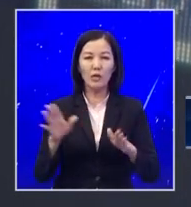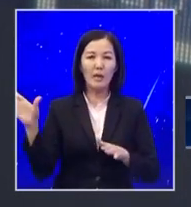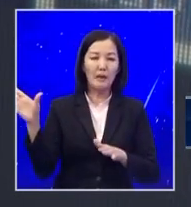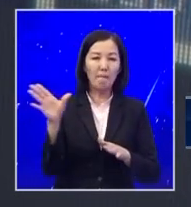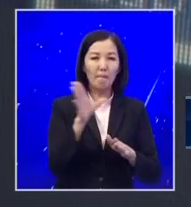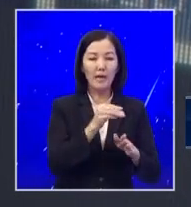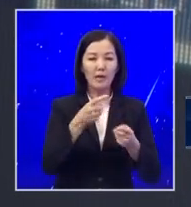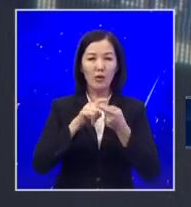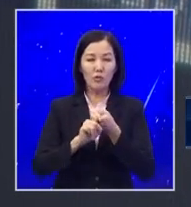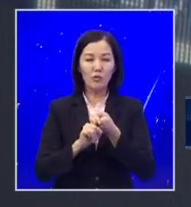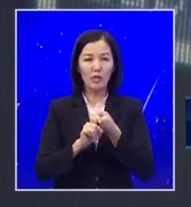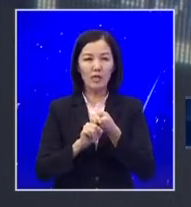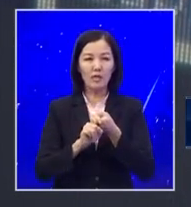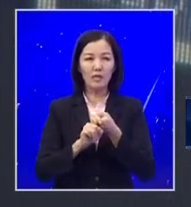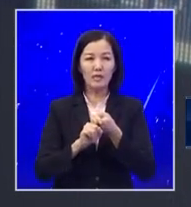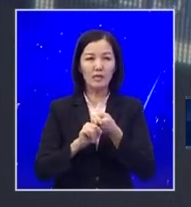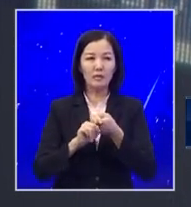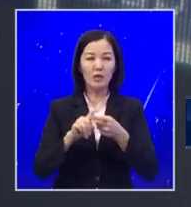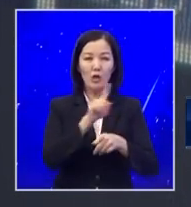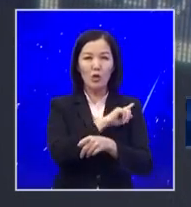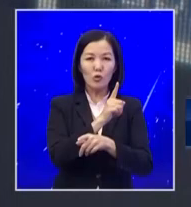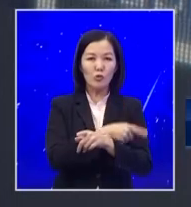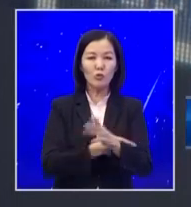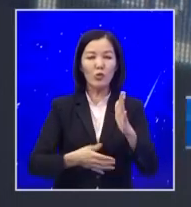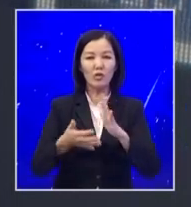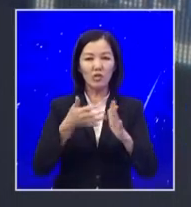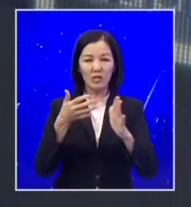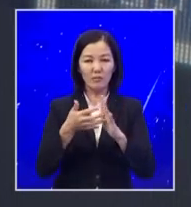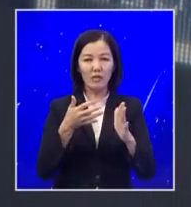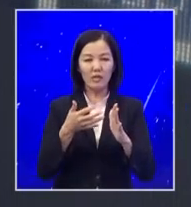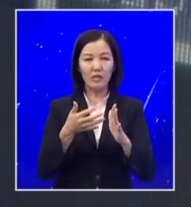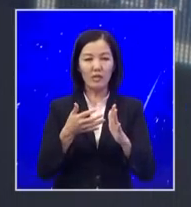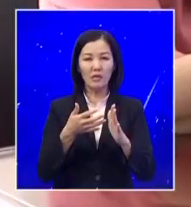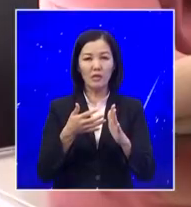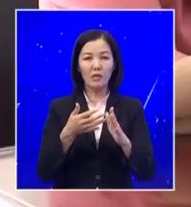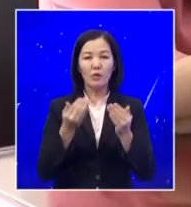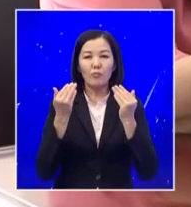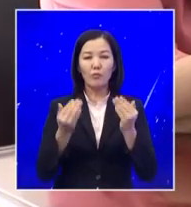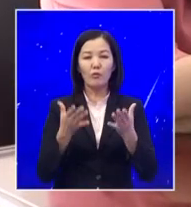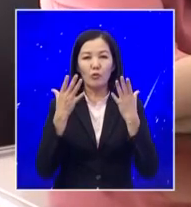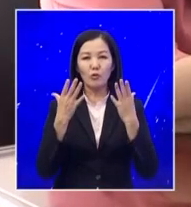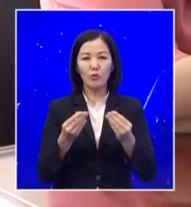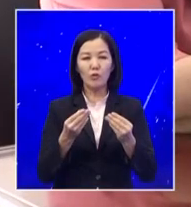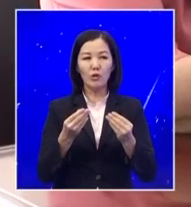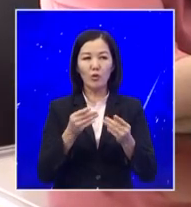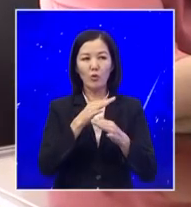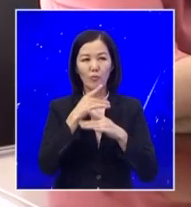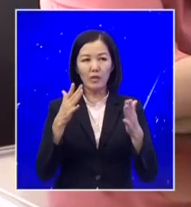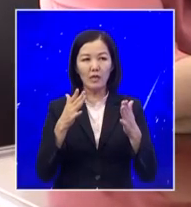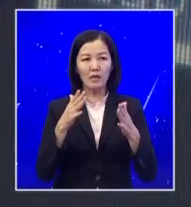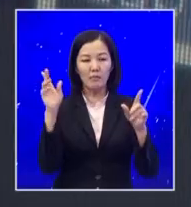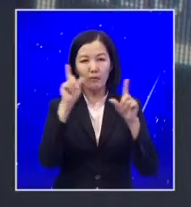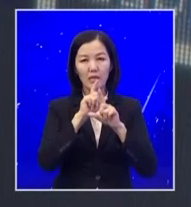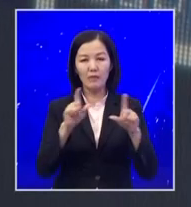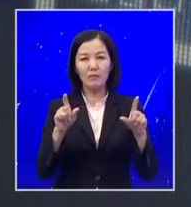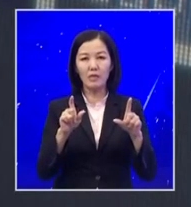барлығы қосылғандықтан да күш қуаты жетпей жатыр. Міне сондықтан да бүгінгі күні қаншама